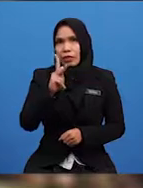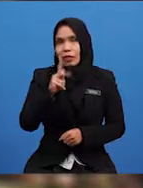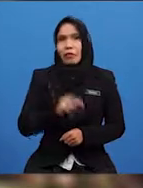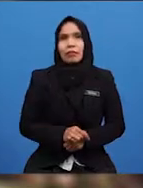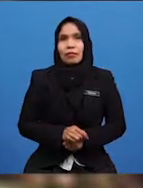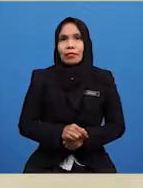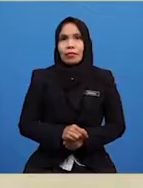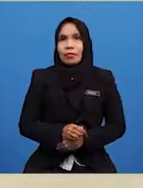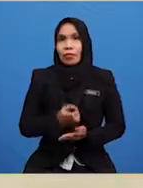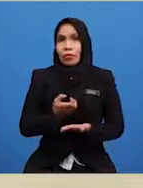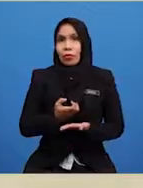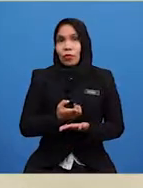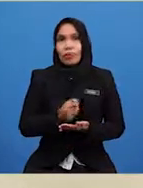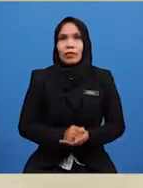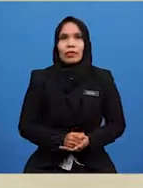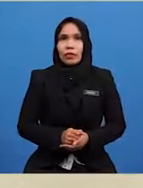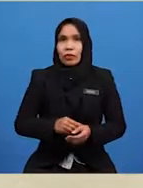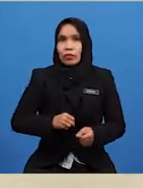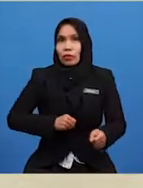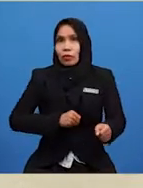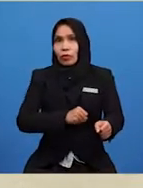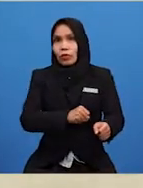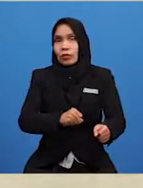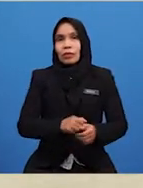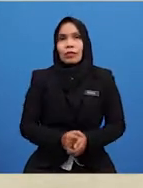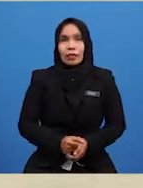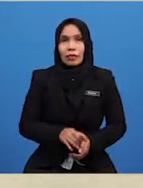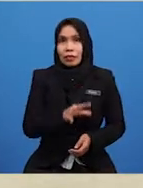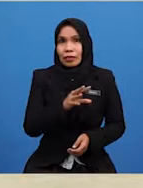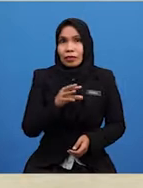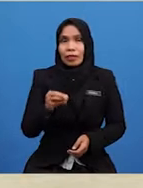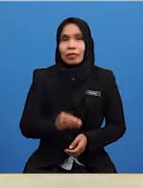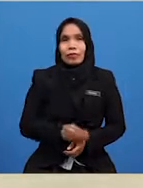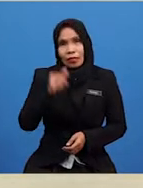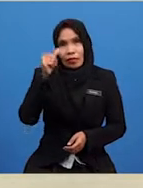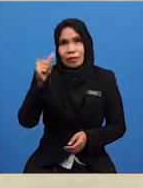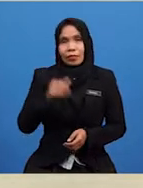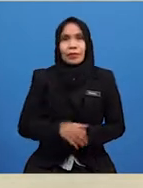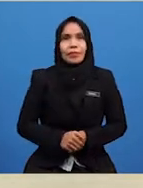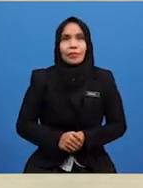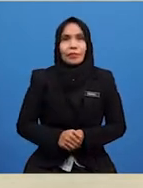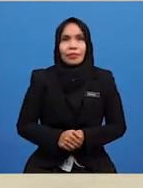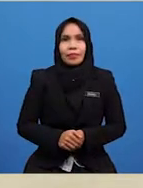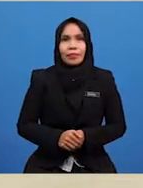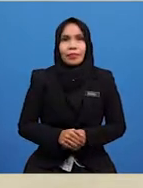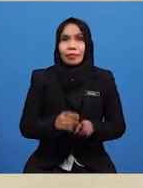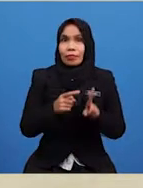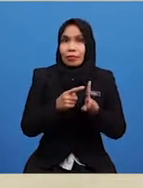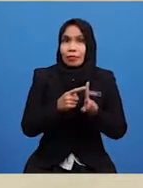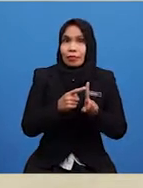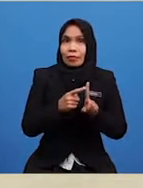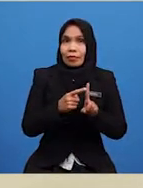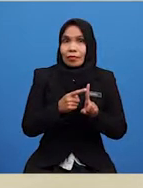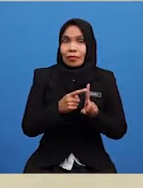dan agama. Dalam aspek politik, pembentukan empayar dapat meluaskan wilayah serta jajahan takluk,